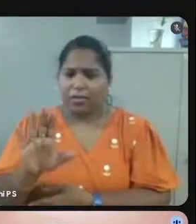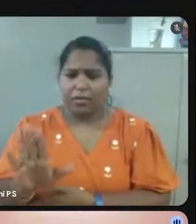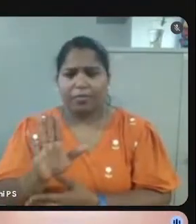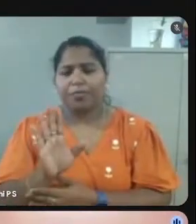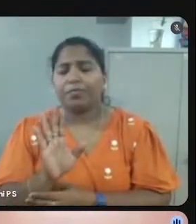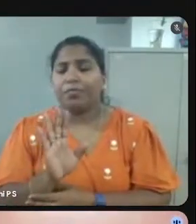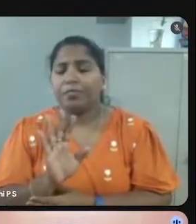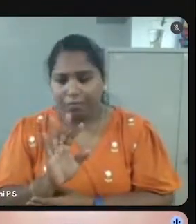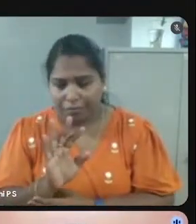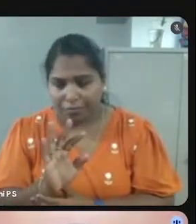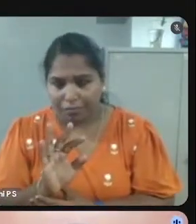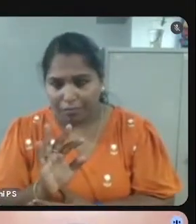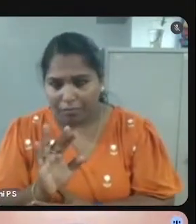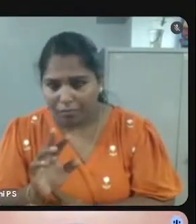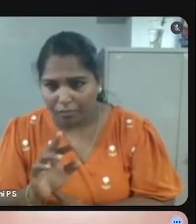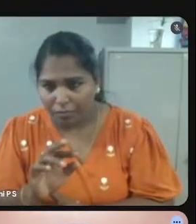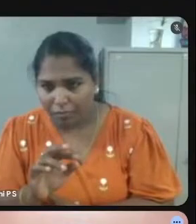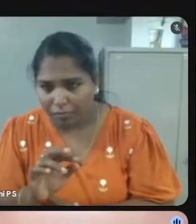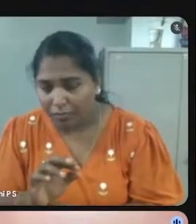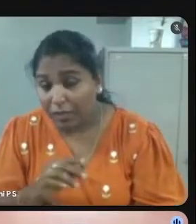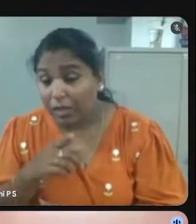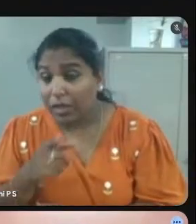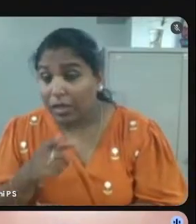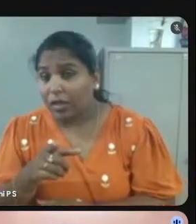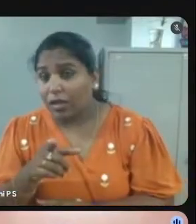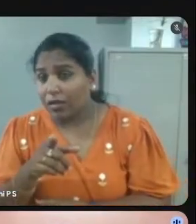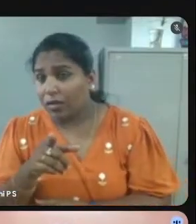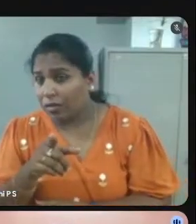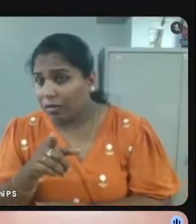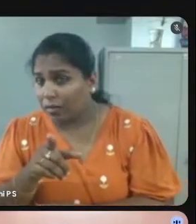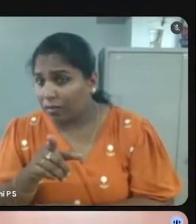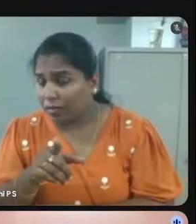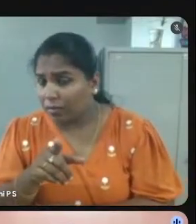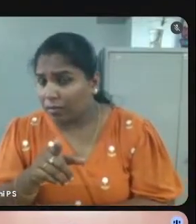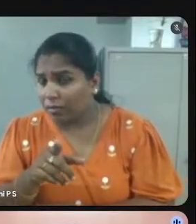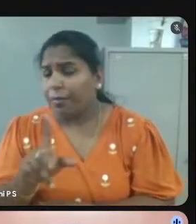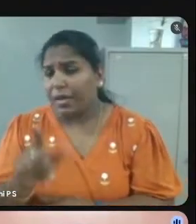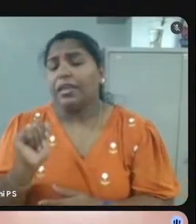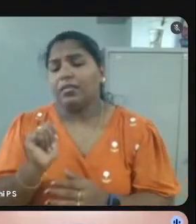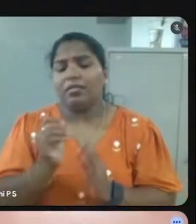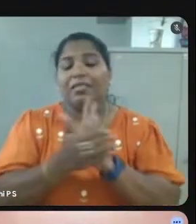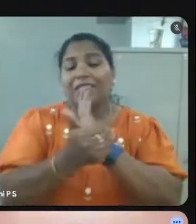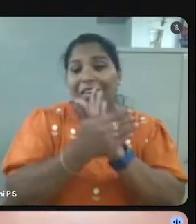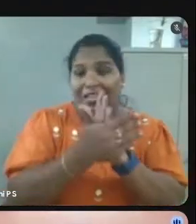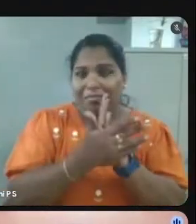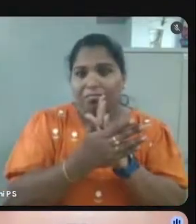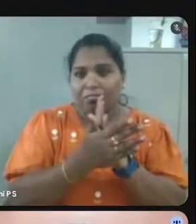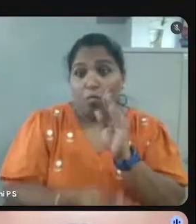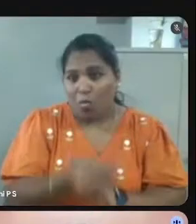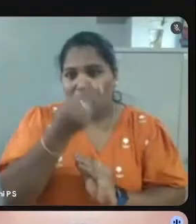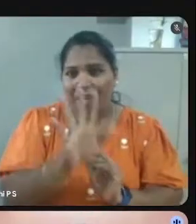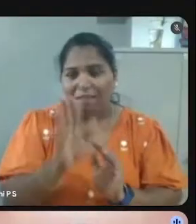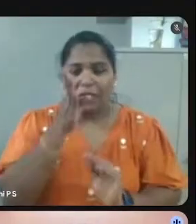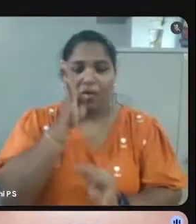നമുക്ക് ഹൈ ഫങ്ഷൻ ഓട്ടിസം എന്ന് പറയും. അവരുടെ എക്സ്ട്രാ സ്കിൽസും അവർ ഉണ്ടായിരിക്കും. അപ്പൊ അവര്